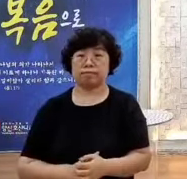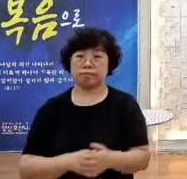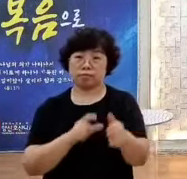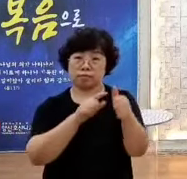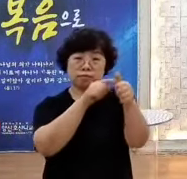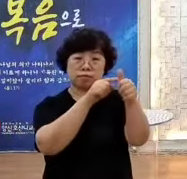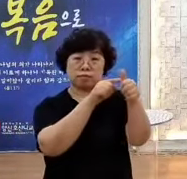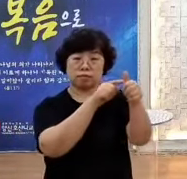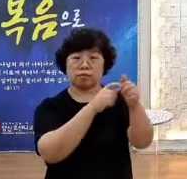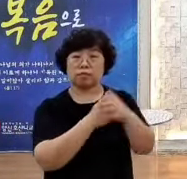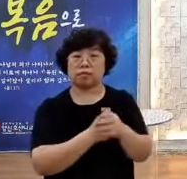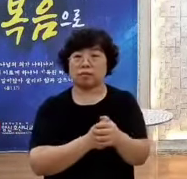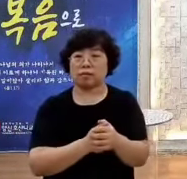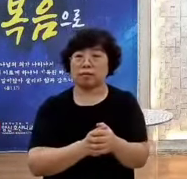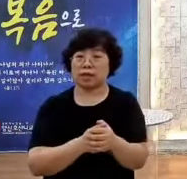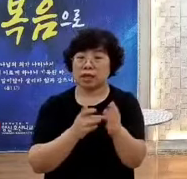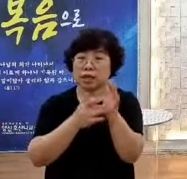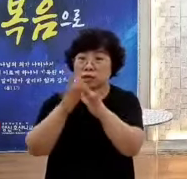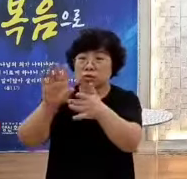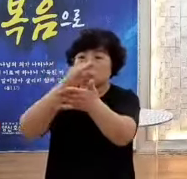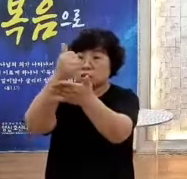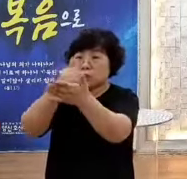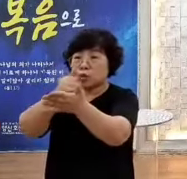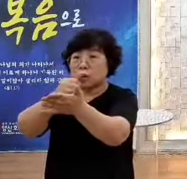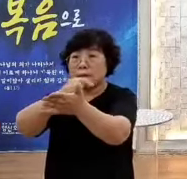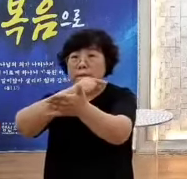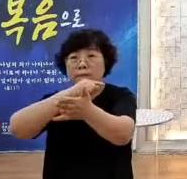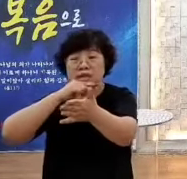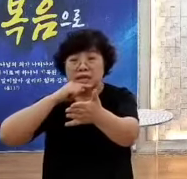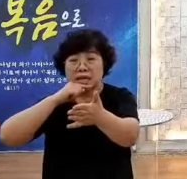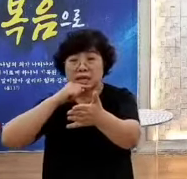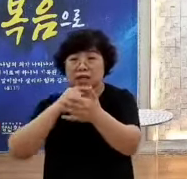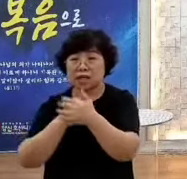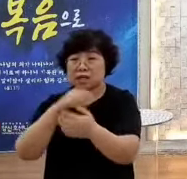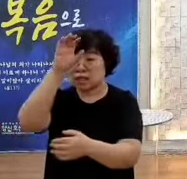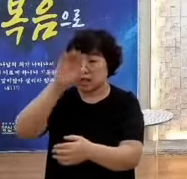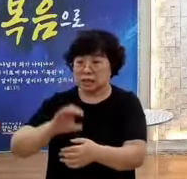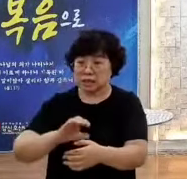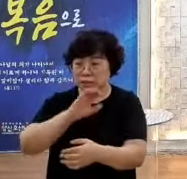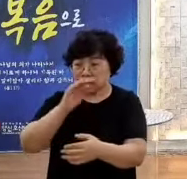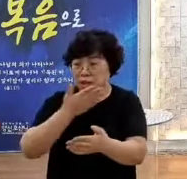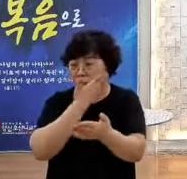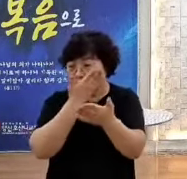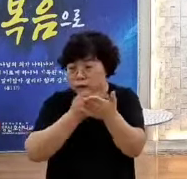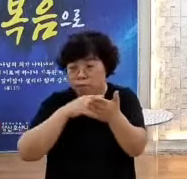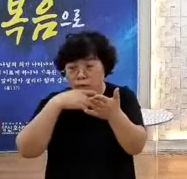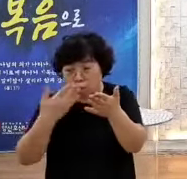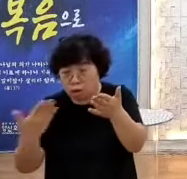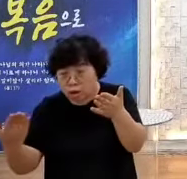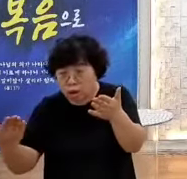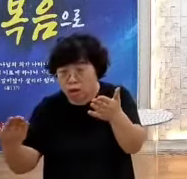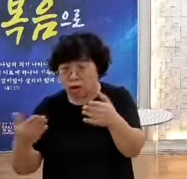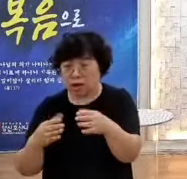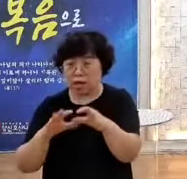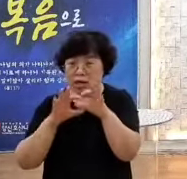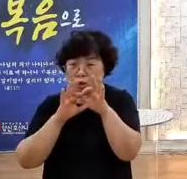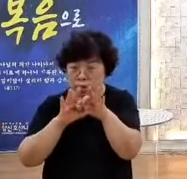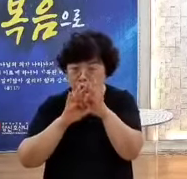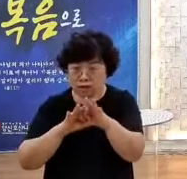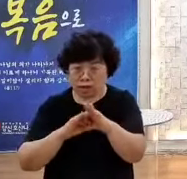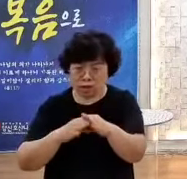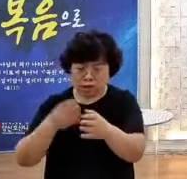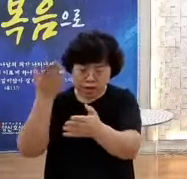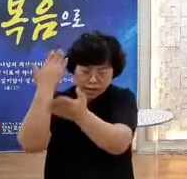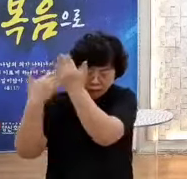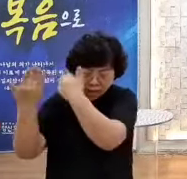그 피의 효력, 이 예수 그리스도의 그 십자가 보혈의 그 효력은요, 과거에 지었던